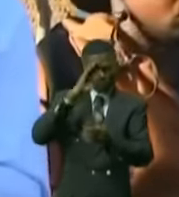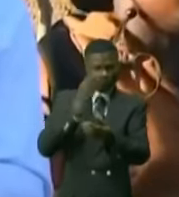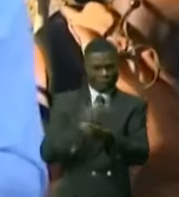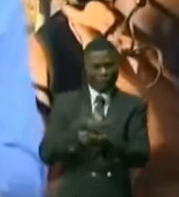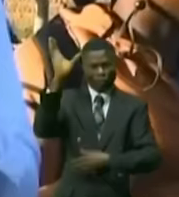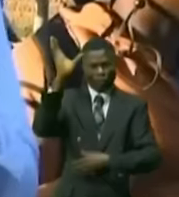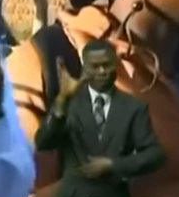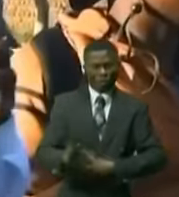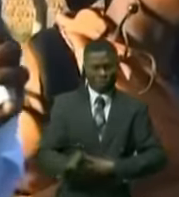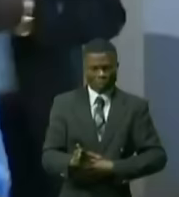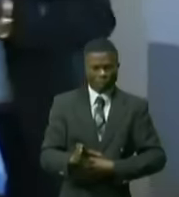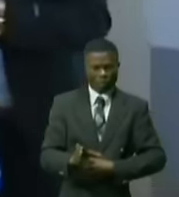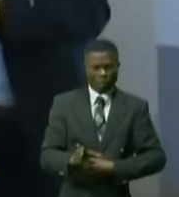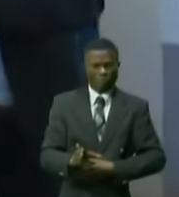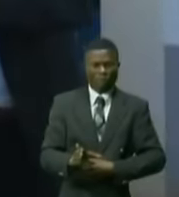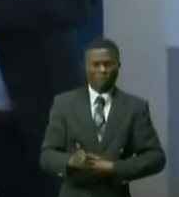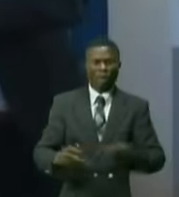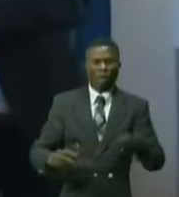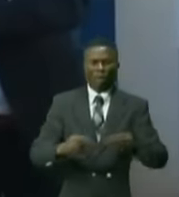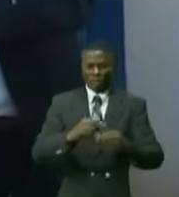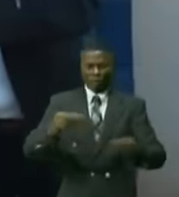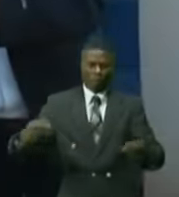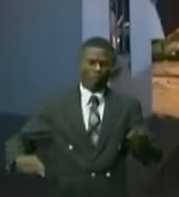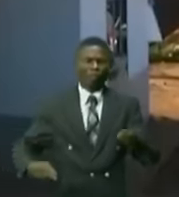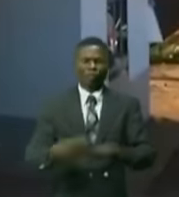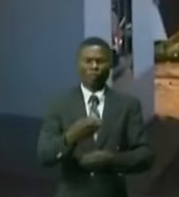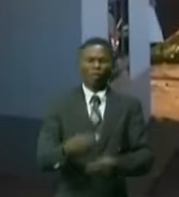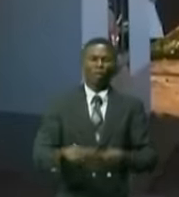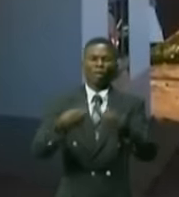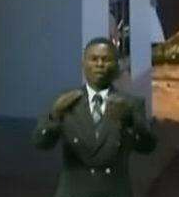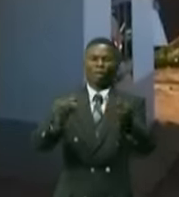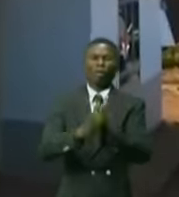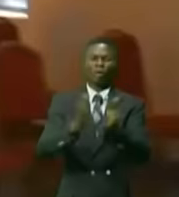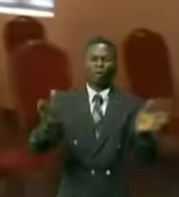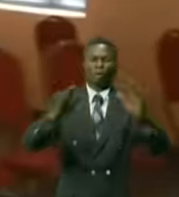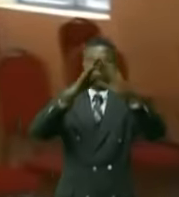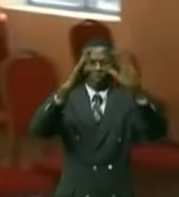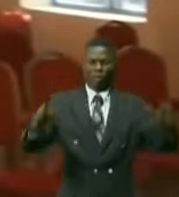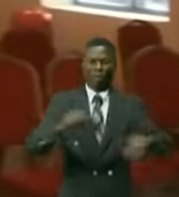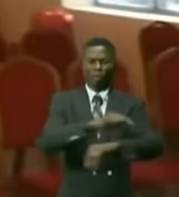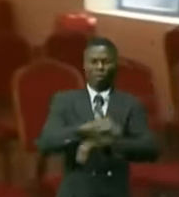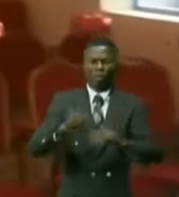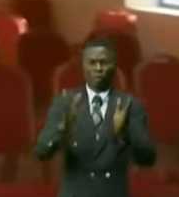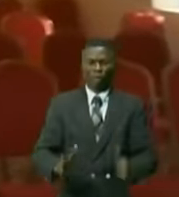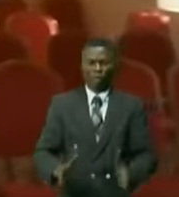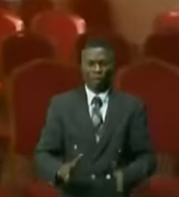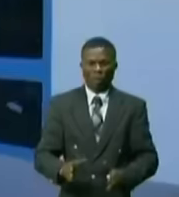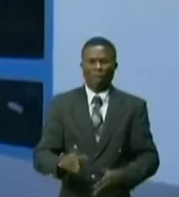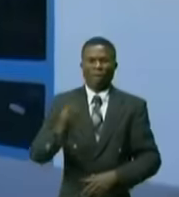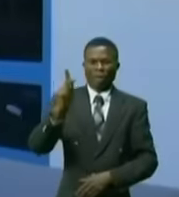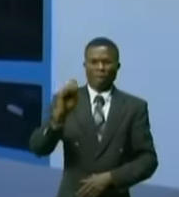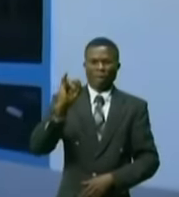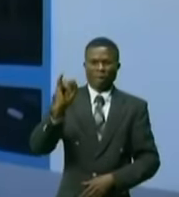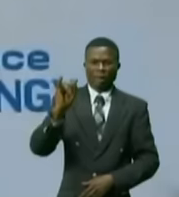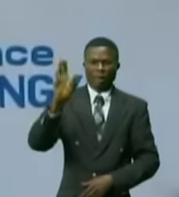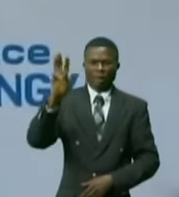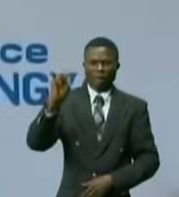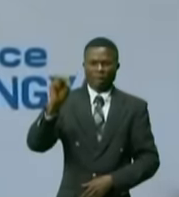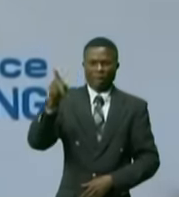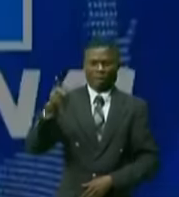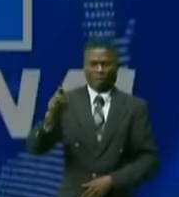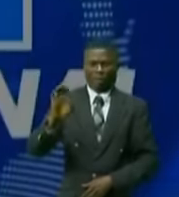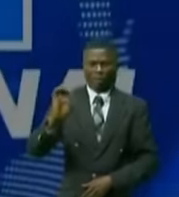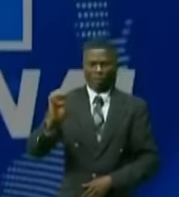a également procédé à la coupure du ruban et la remise officielle du bâtiment administratif de Kipessé qu'il a lui-même construit sur